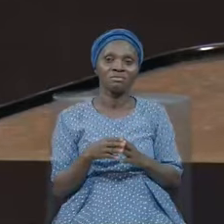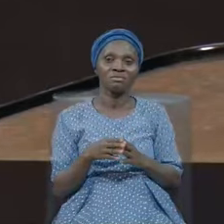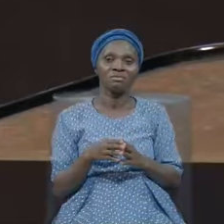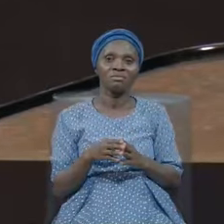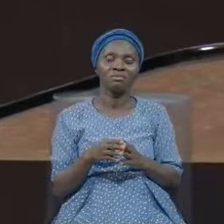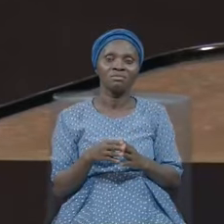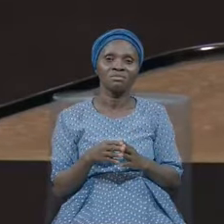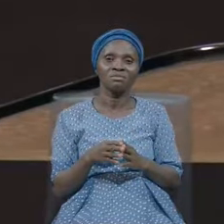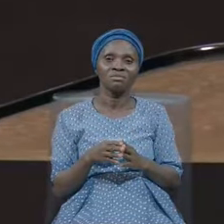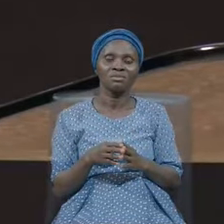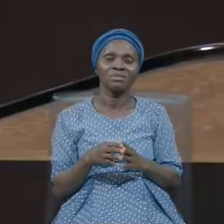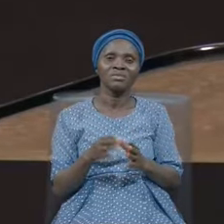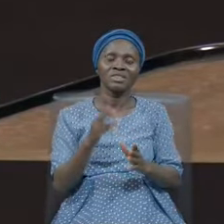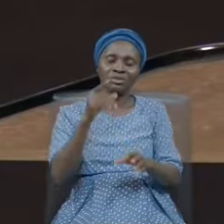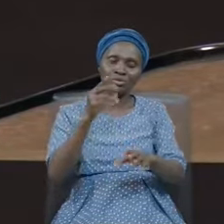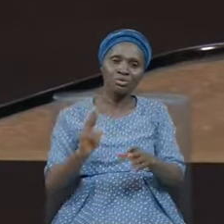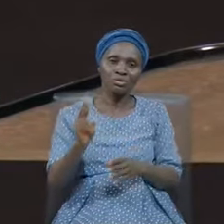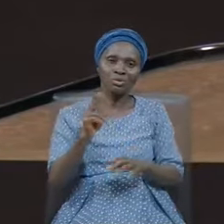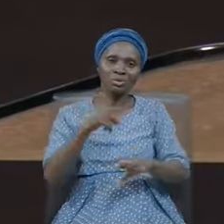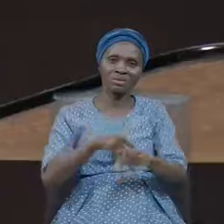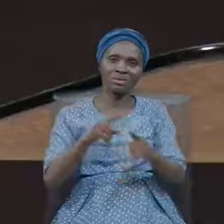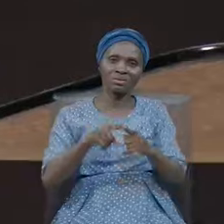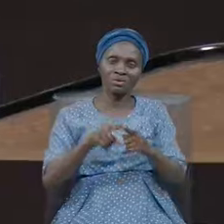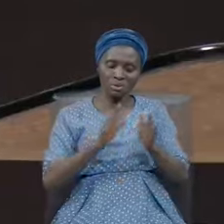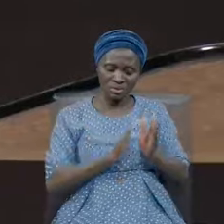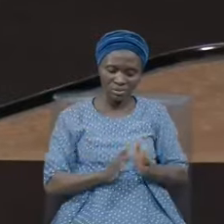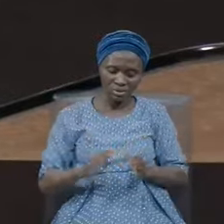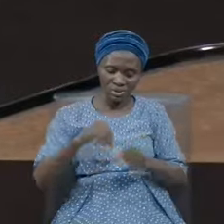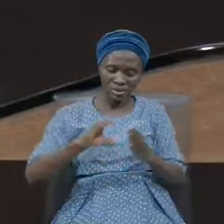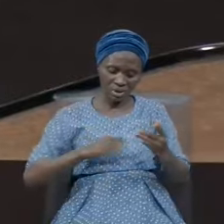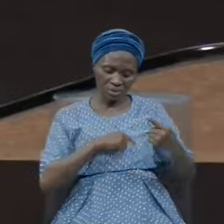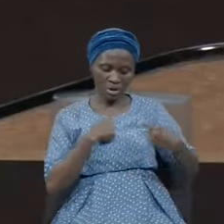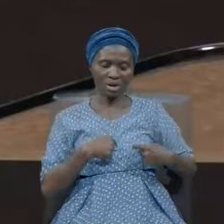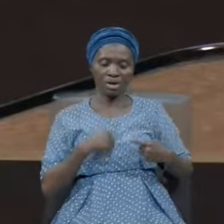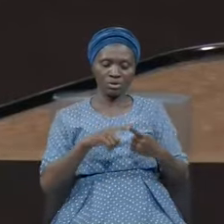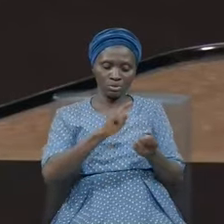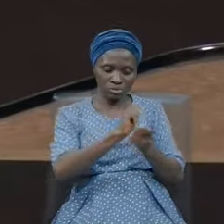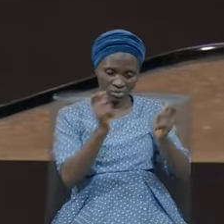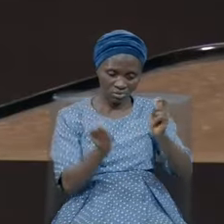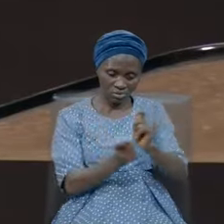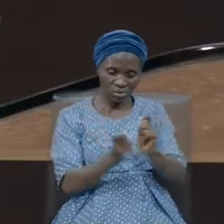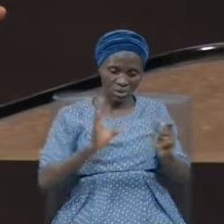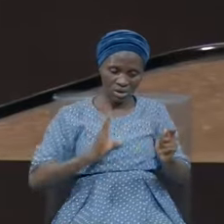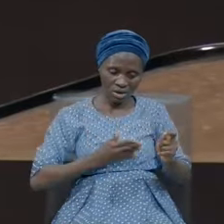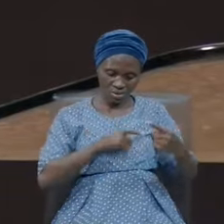alors, doit s'établir dans notre cœur pour transformer notre vie